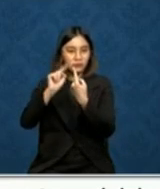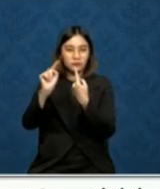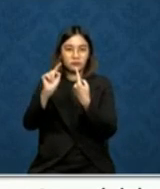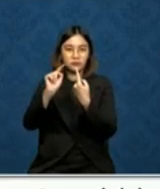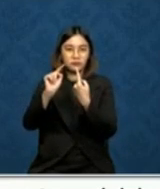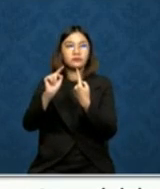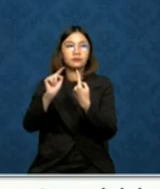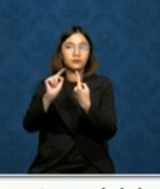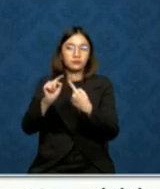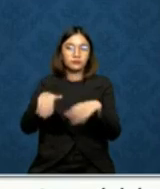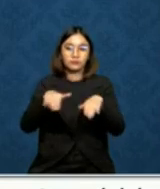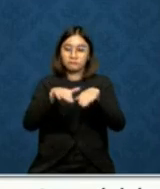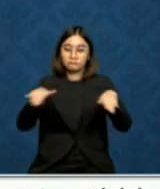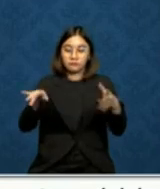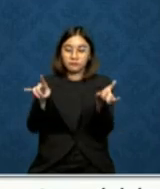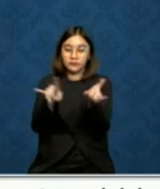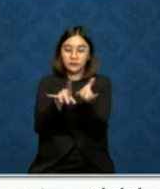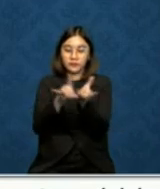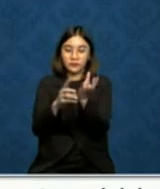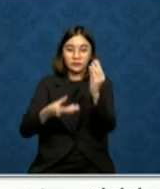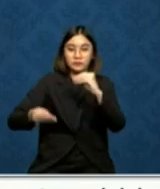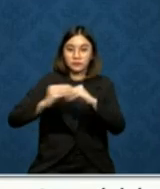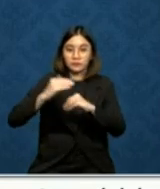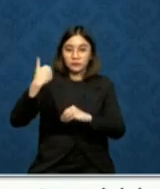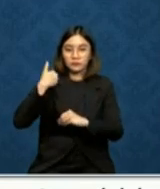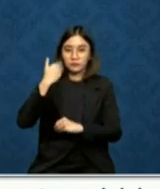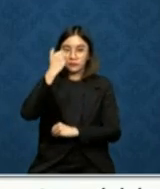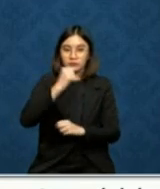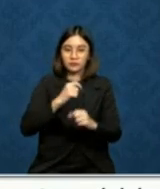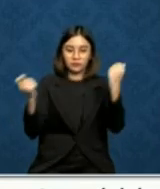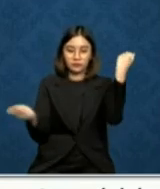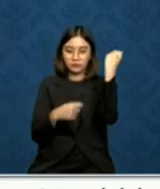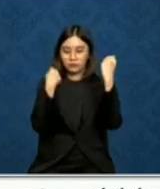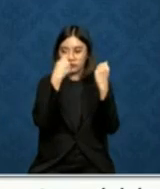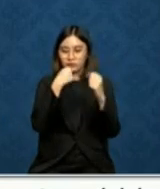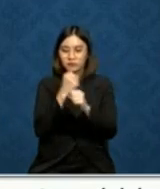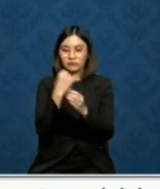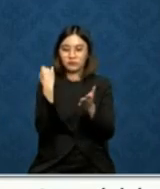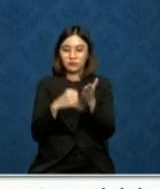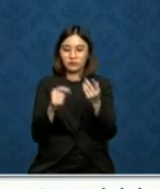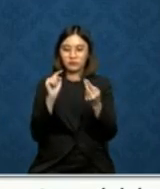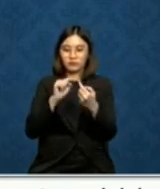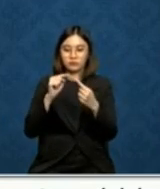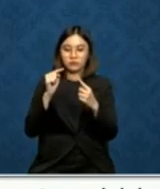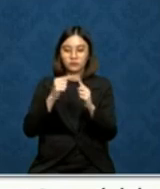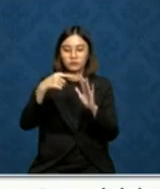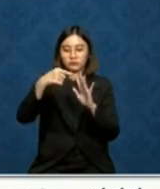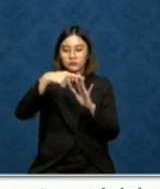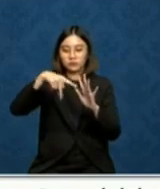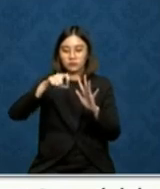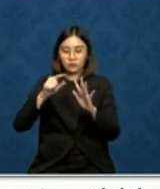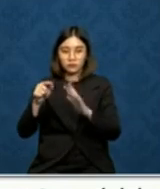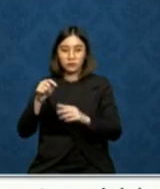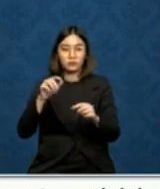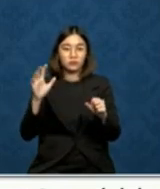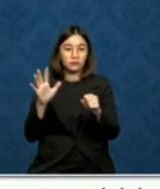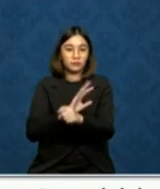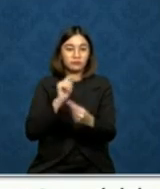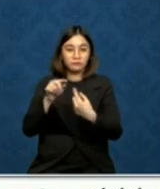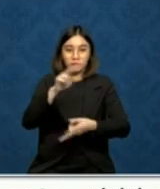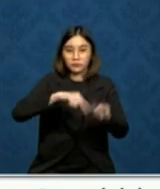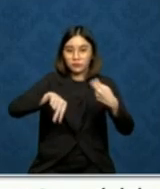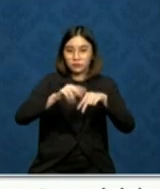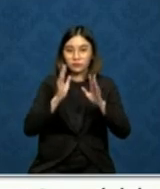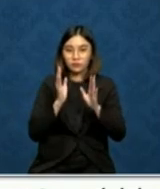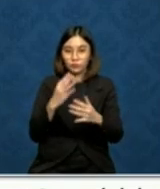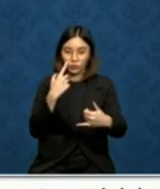เพื่อเพิ่มประสิทธิภาพในการป้องปรามและลงโทษผู้กระทำความผิดทางเพศเพื่อครอบคลุมในการคุ้มครอง